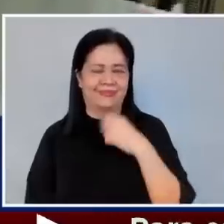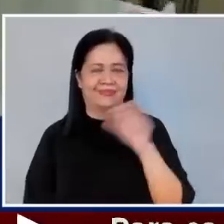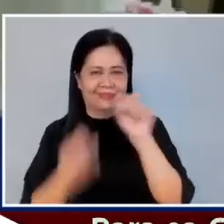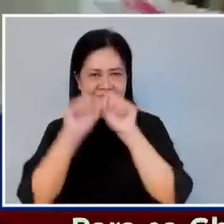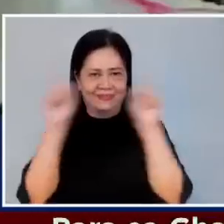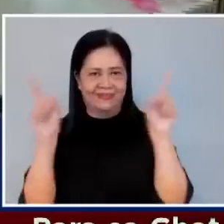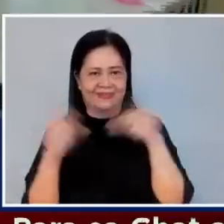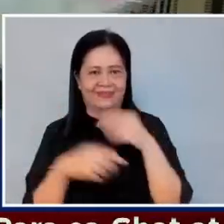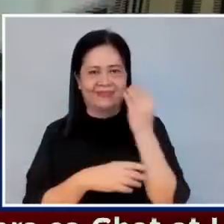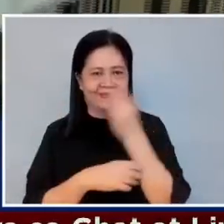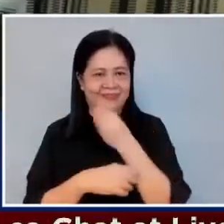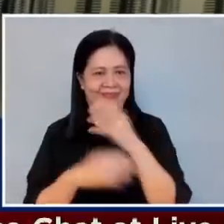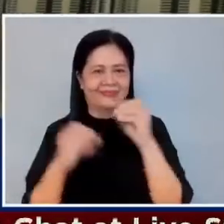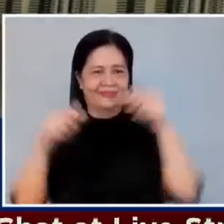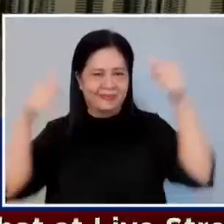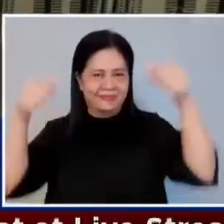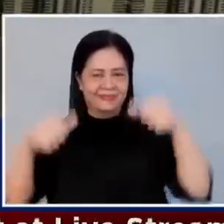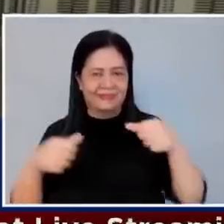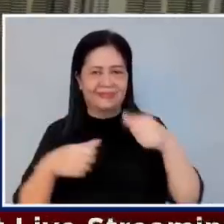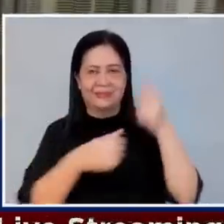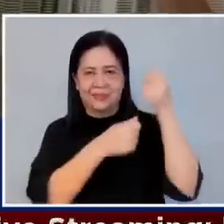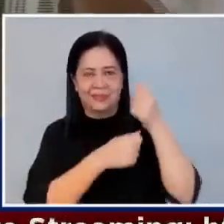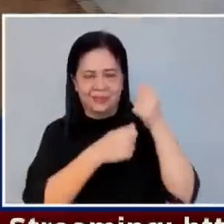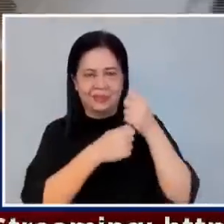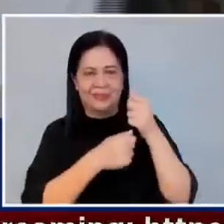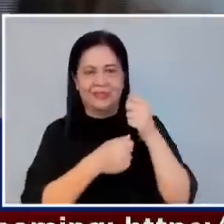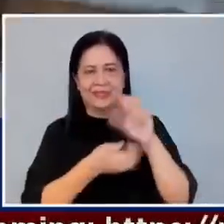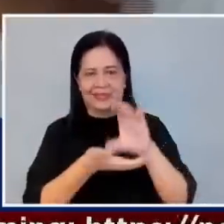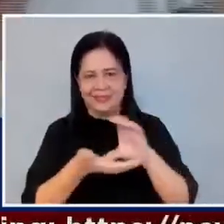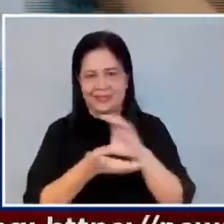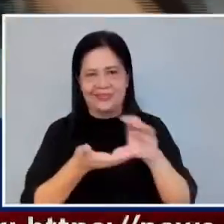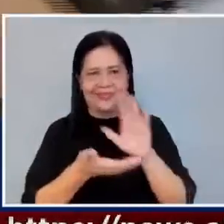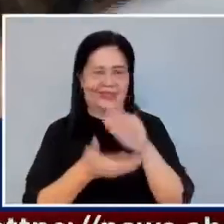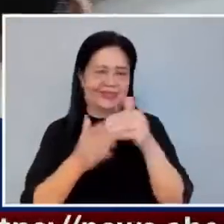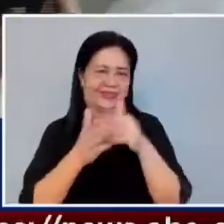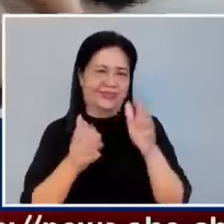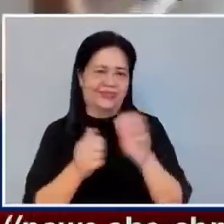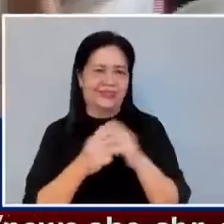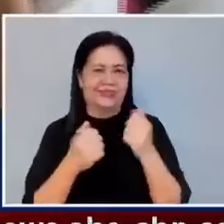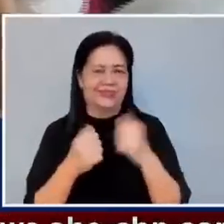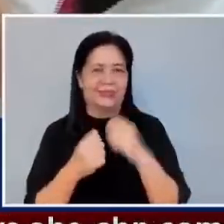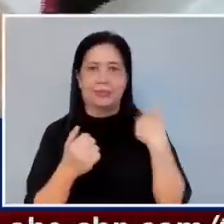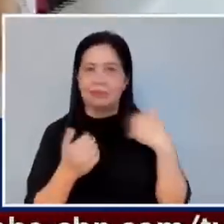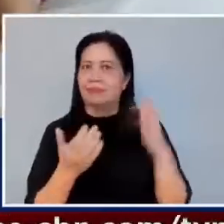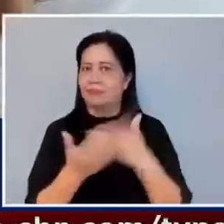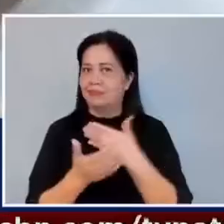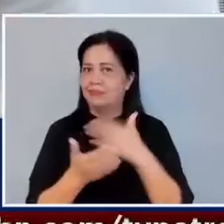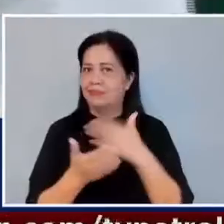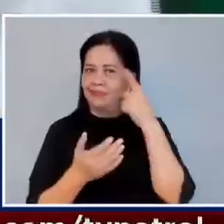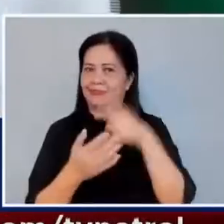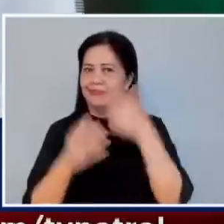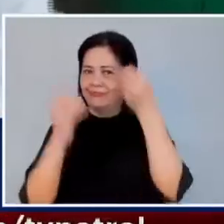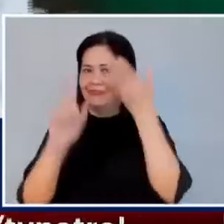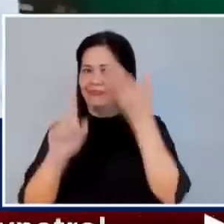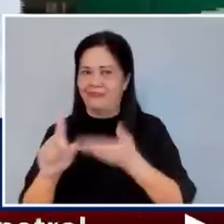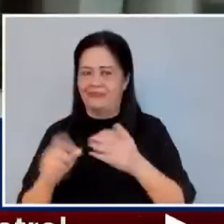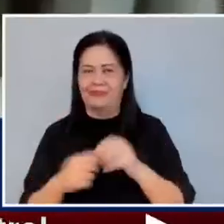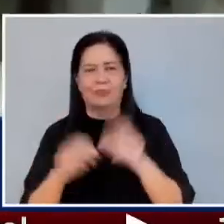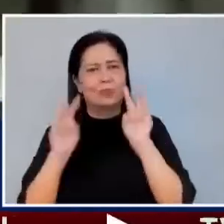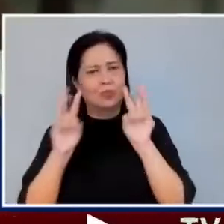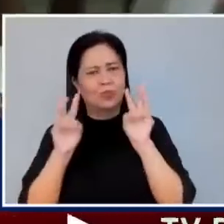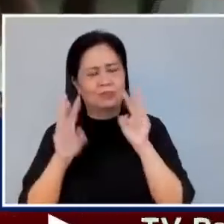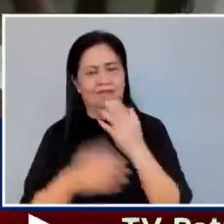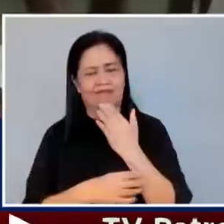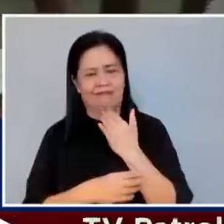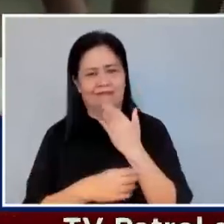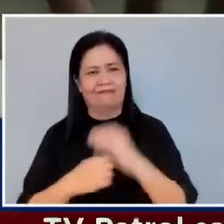mga flowers, tarpaulins, balloons, at cupcakes ng kanyang mga estudyanteng may song number pa para sa kanya. Yun eh. Wow naman ang sweet.